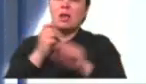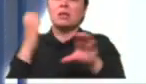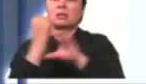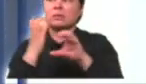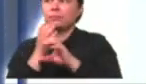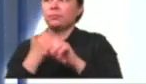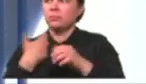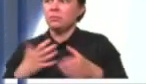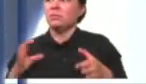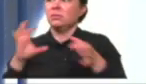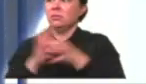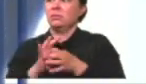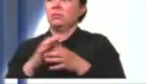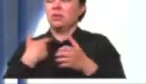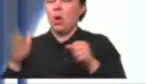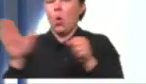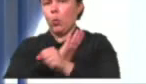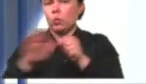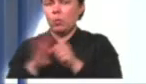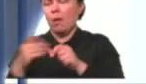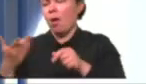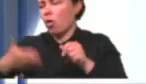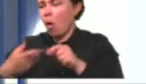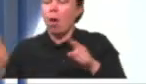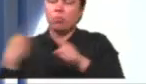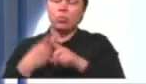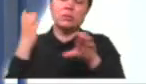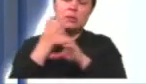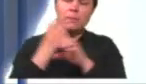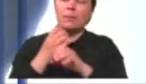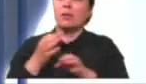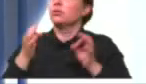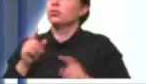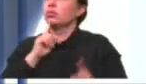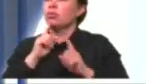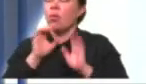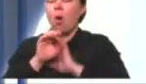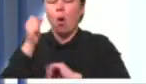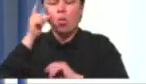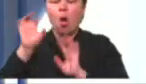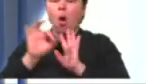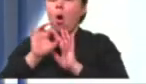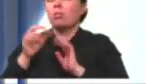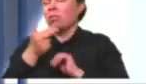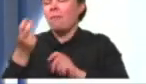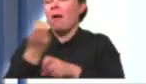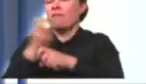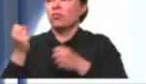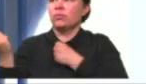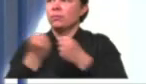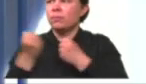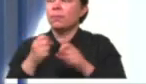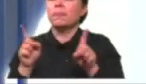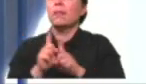połączeń kolejowych mógł doskonale uzupełnić. Rozmawiamy dzisiaj od rana o wykluczeniu transportowym, ale rozmawiamy